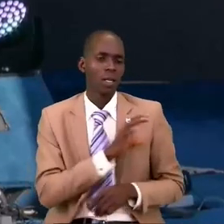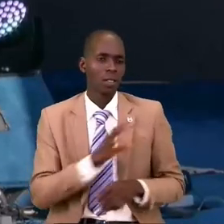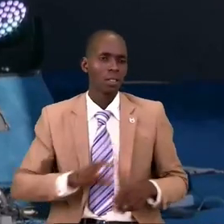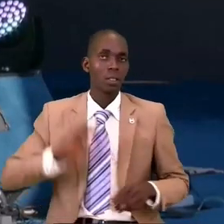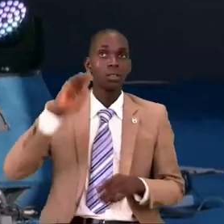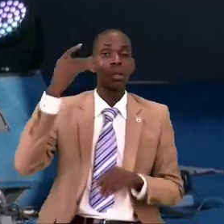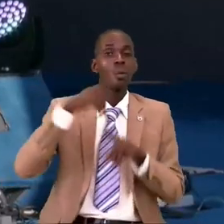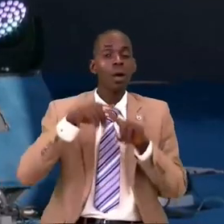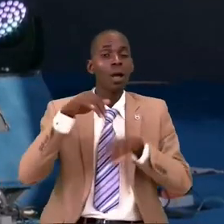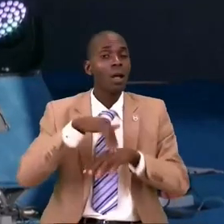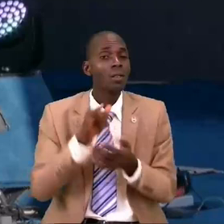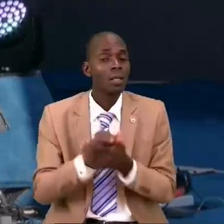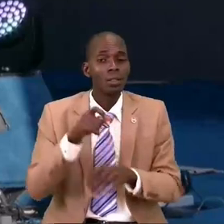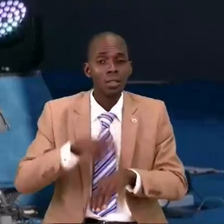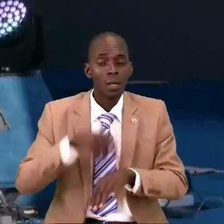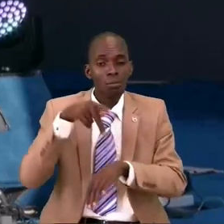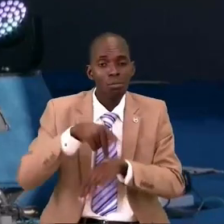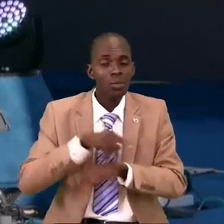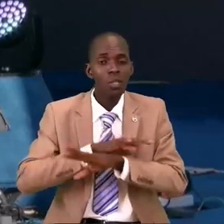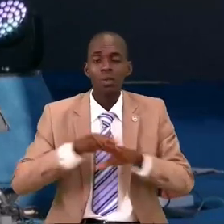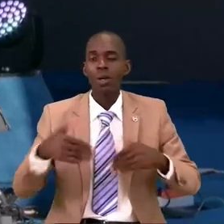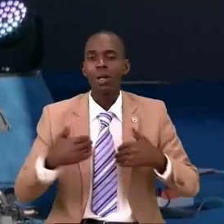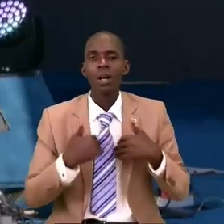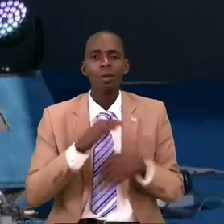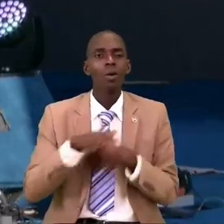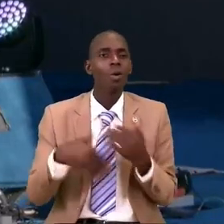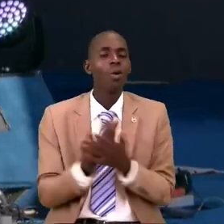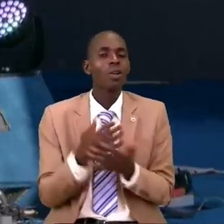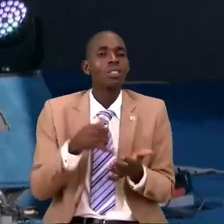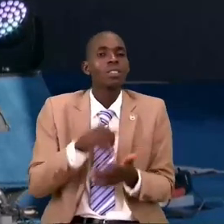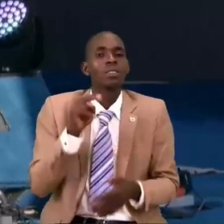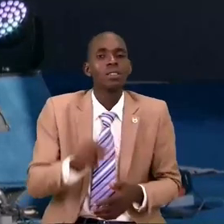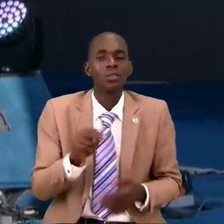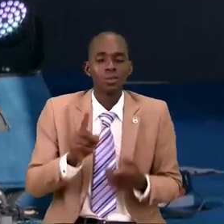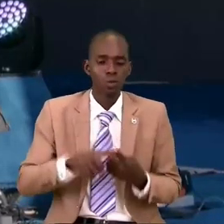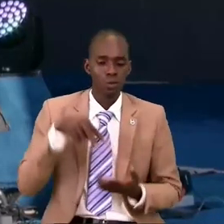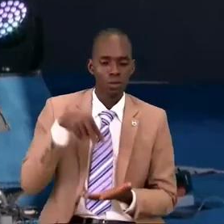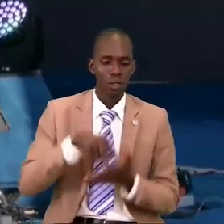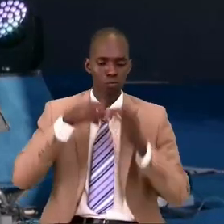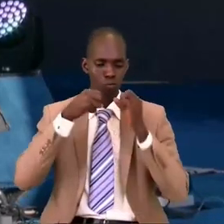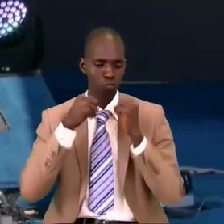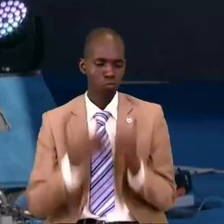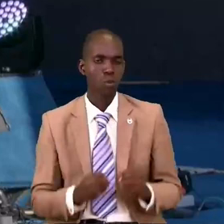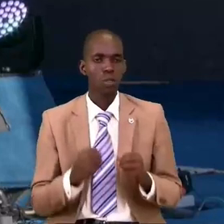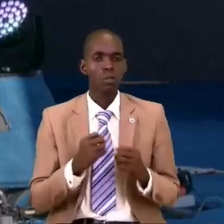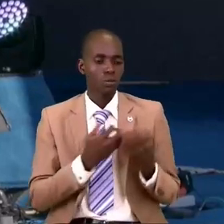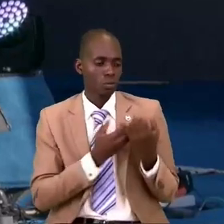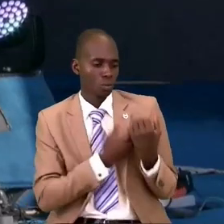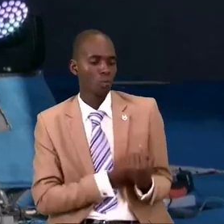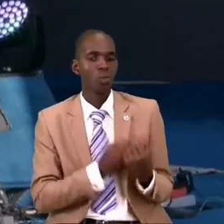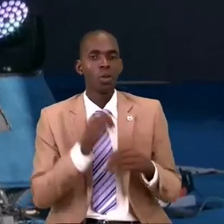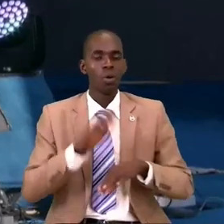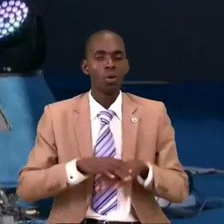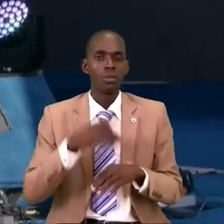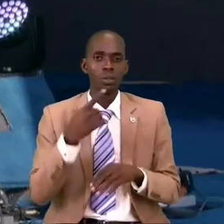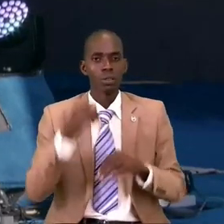pouvoir tenir ferme, courageusement sur sa mission. Est-ce que tu as comme ça? Le Seigneur t'a appelé et